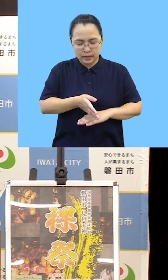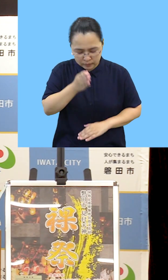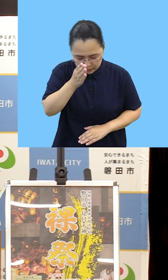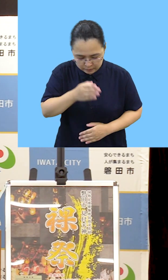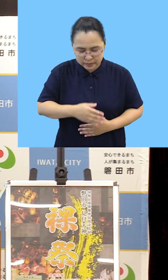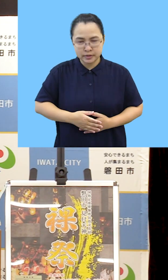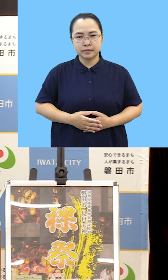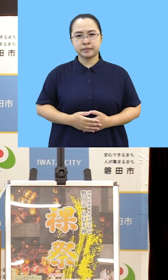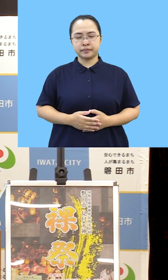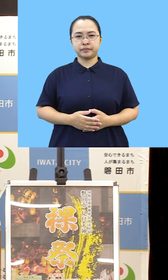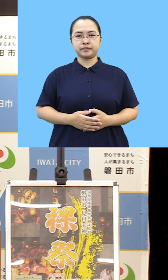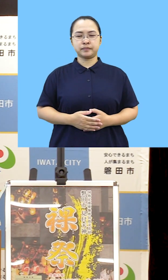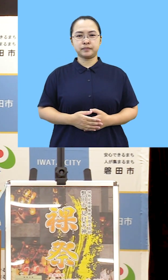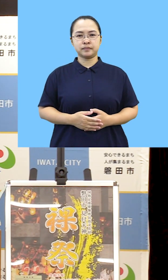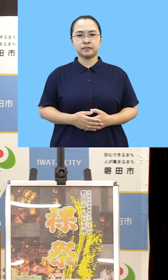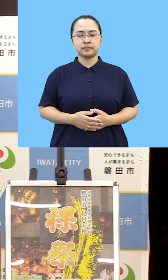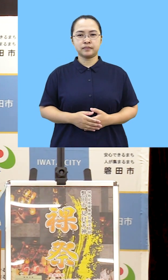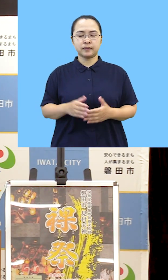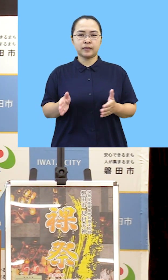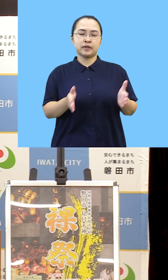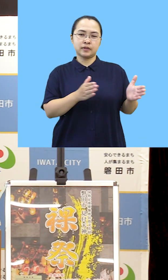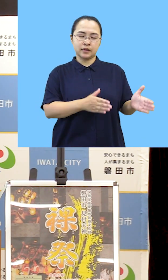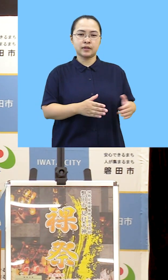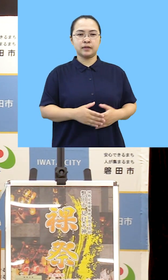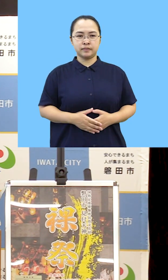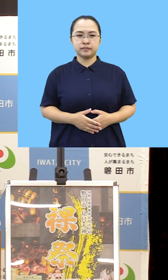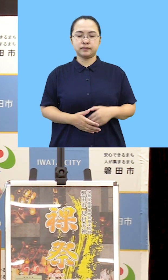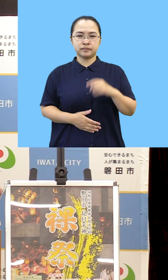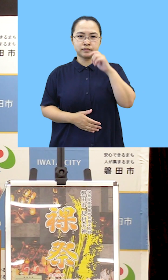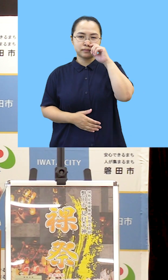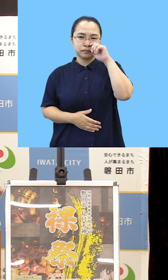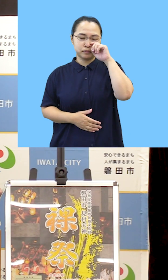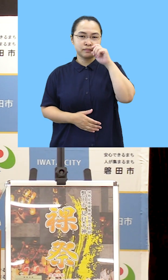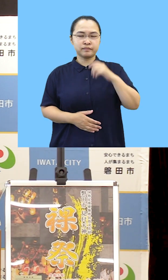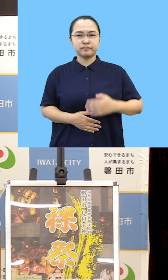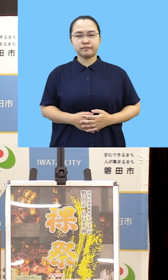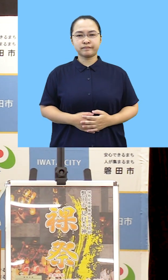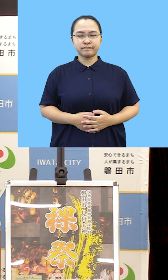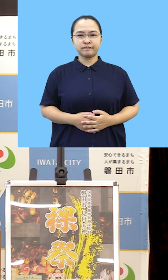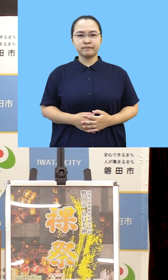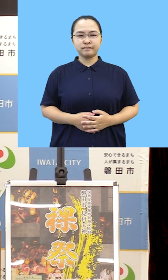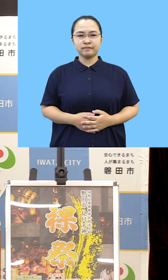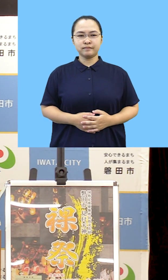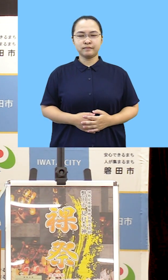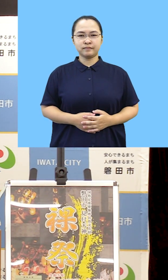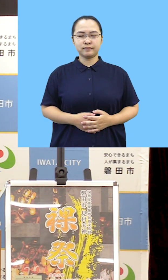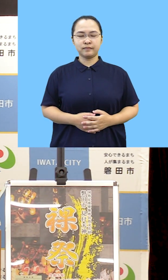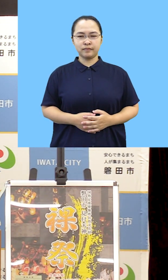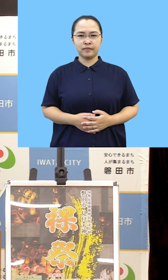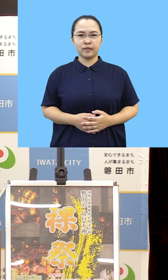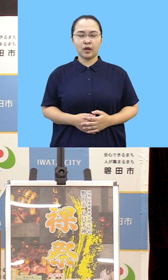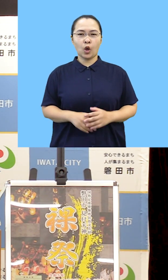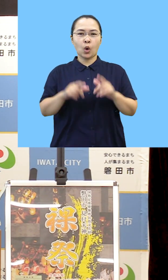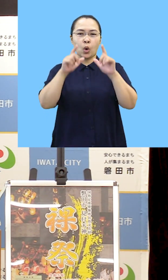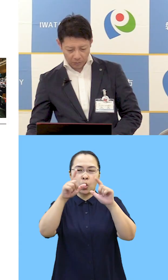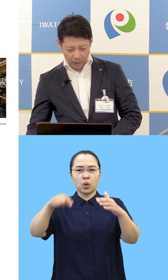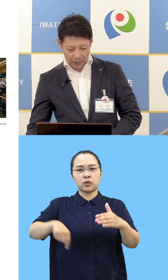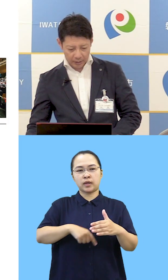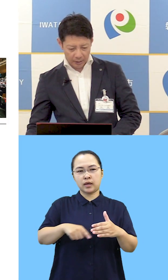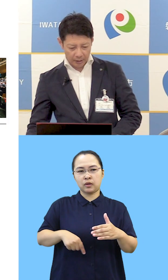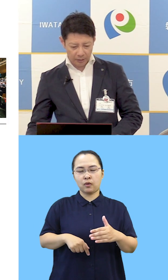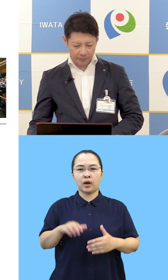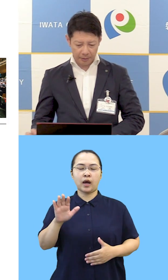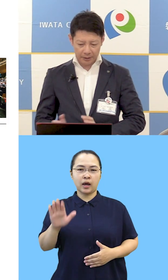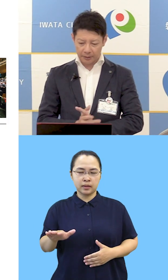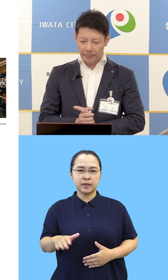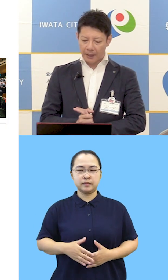ました。さて、それではここからですね、本題の前に報告事項のところから